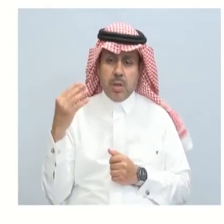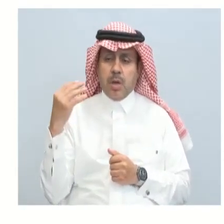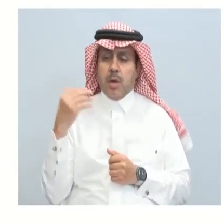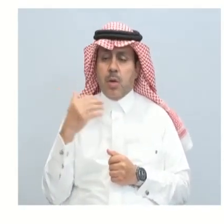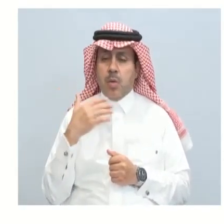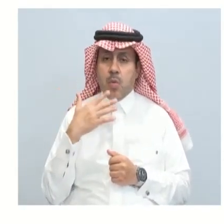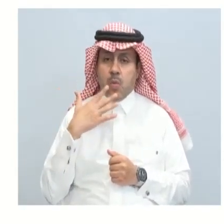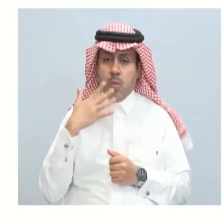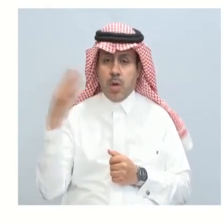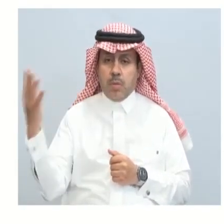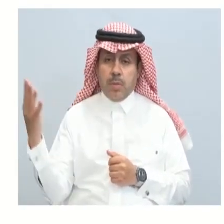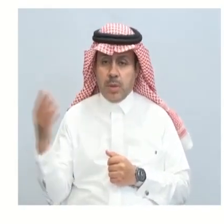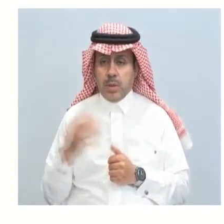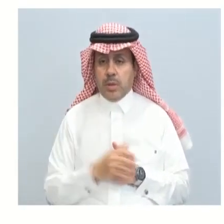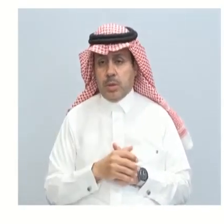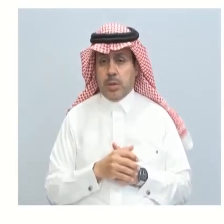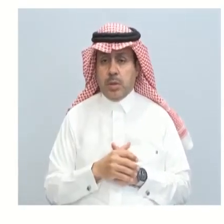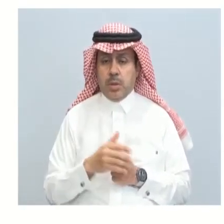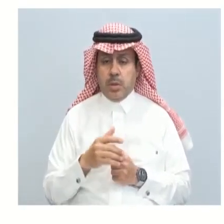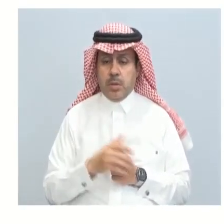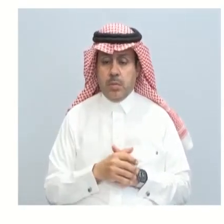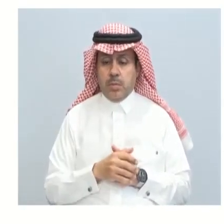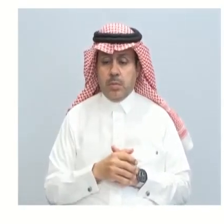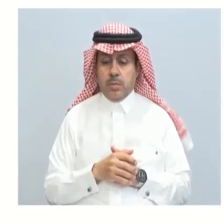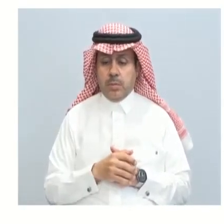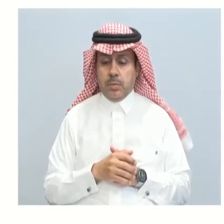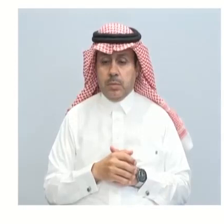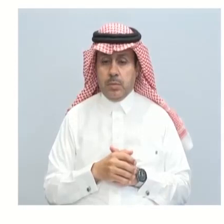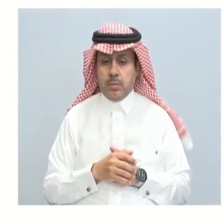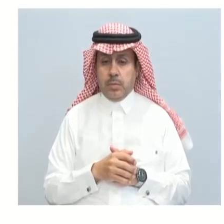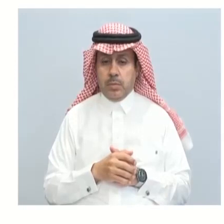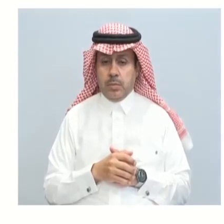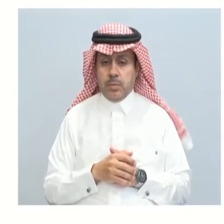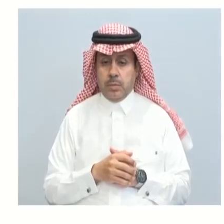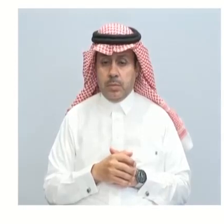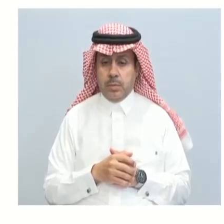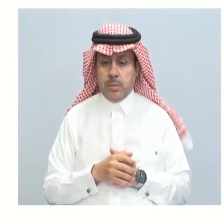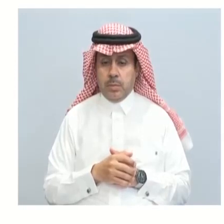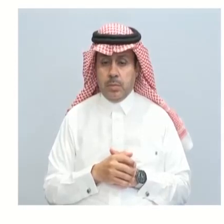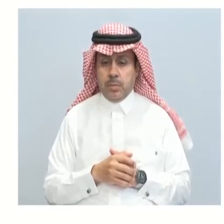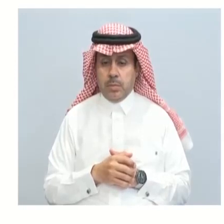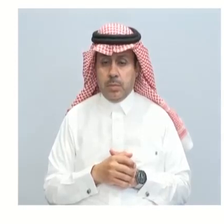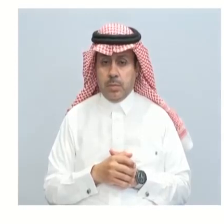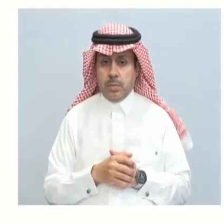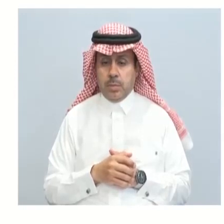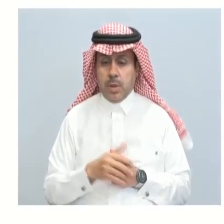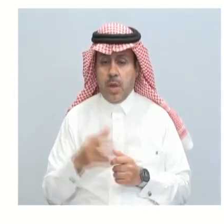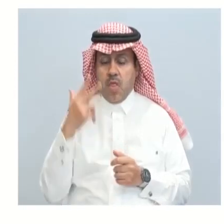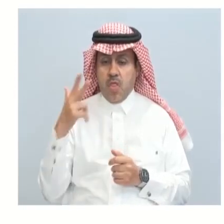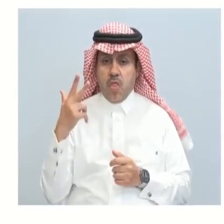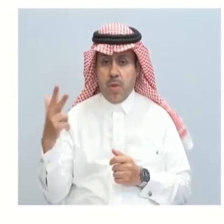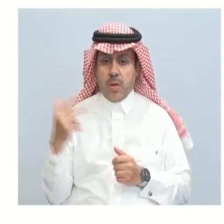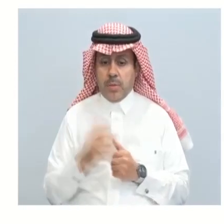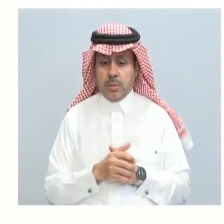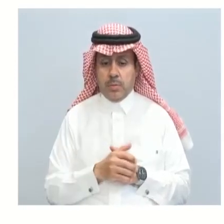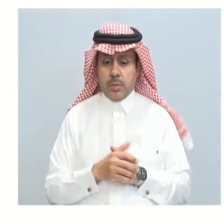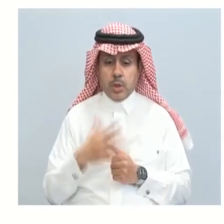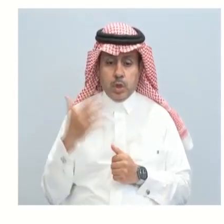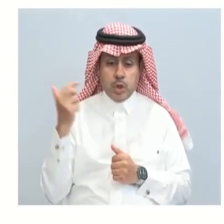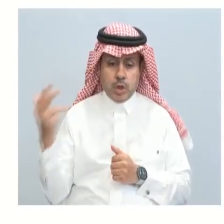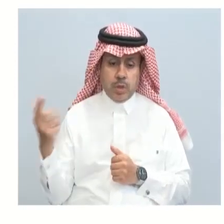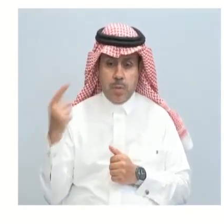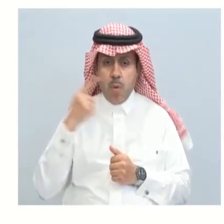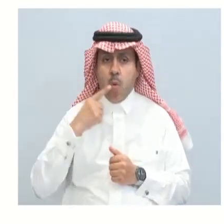لهجره الموافق للعاشر من كانون الاول عام 88 و900